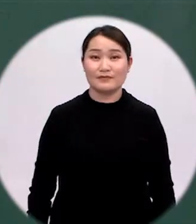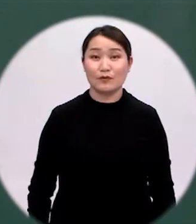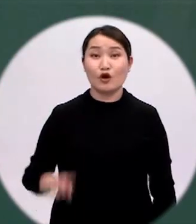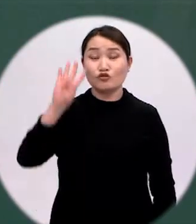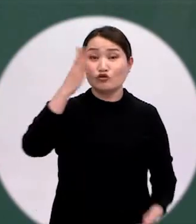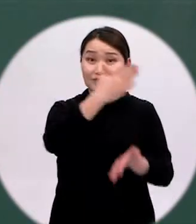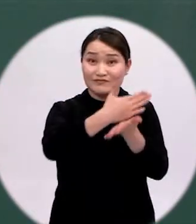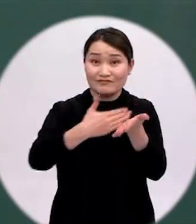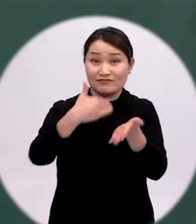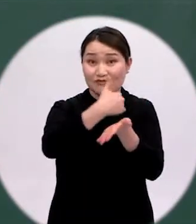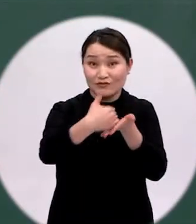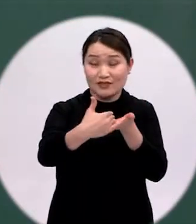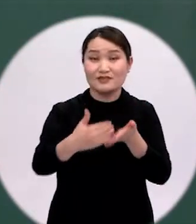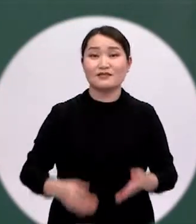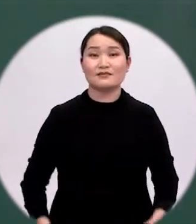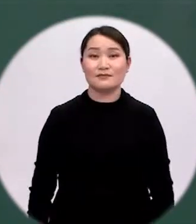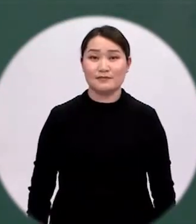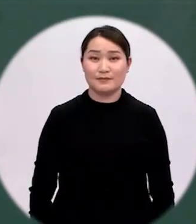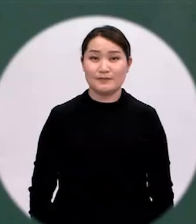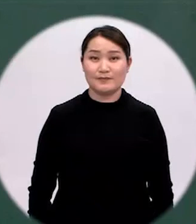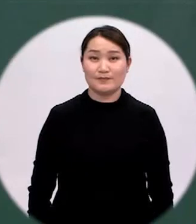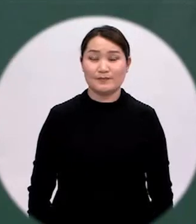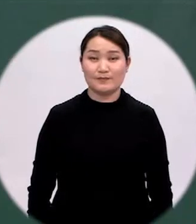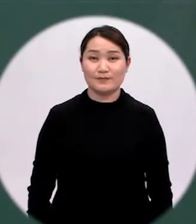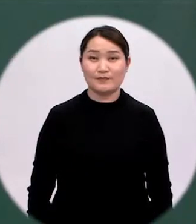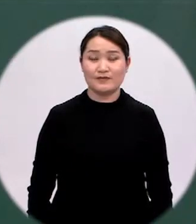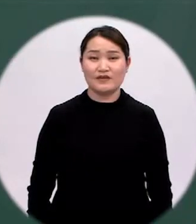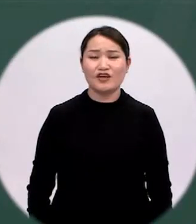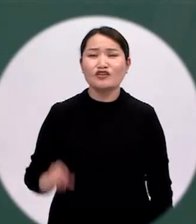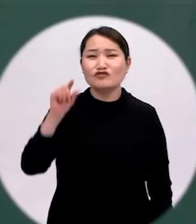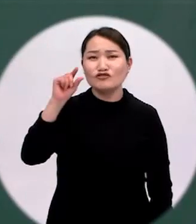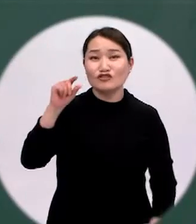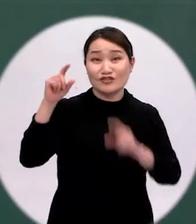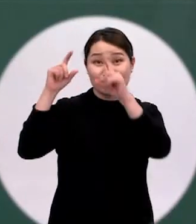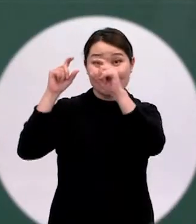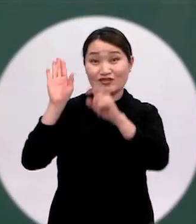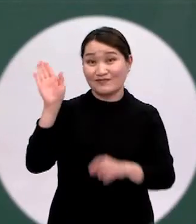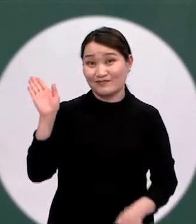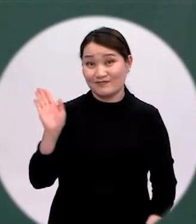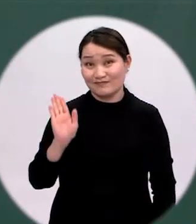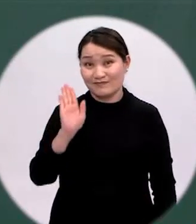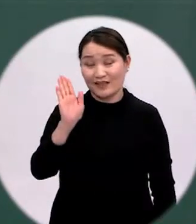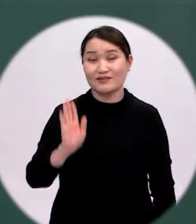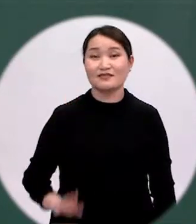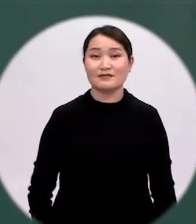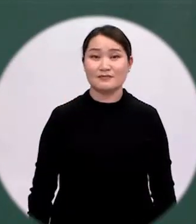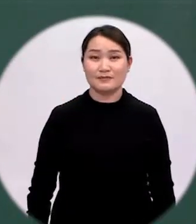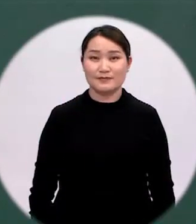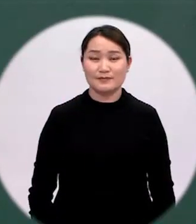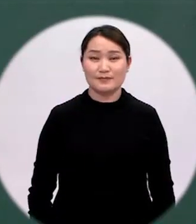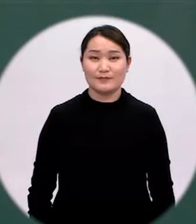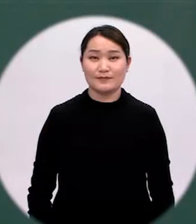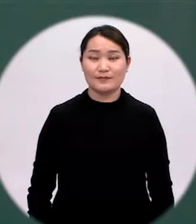Дөрөв хуваагаад энд жижиг загвар зургуудыг харуулсан. Загвар зургуудыг хараад